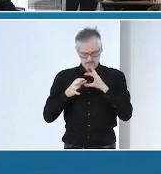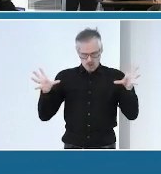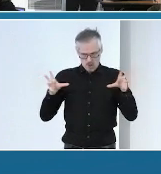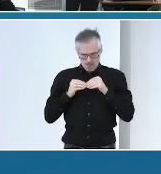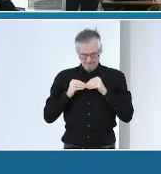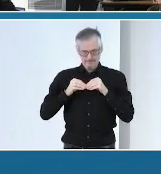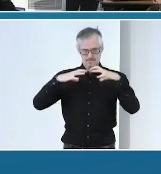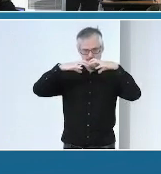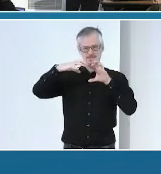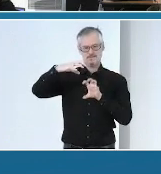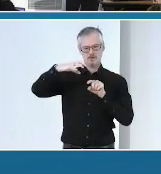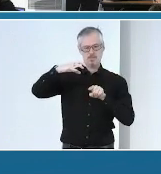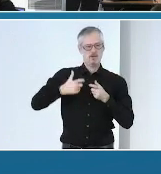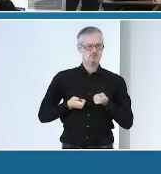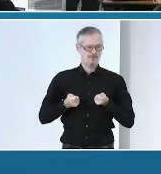Voilà. Et